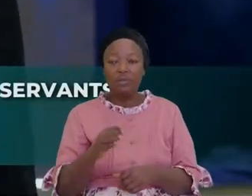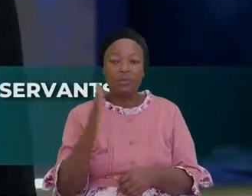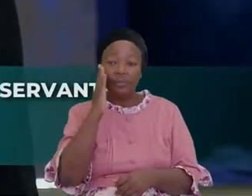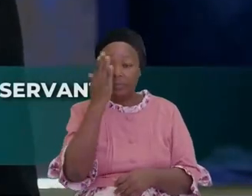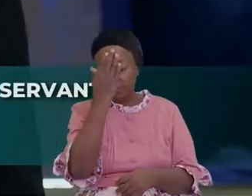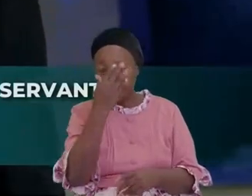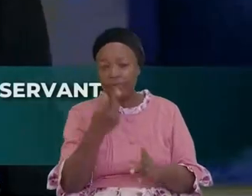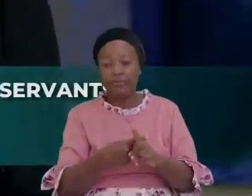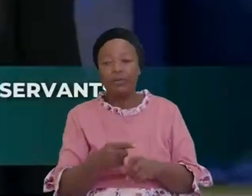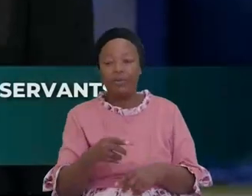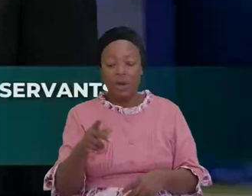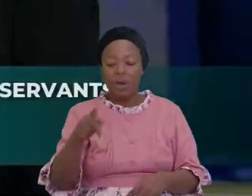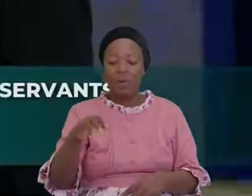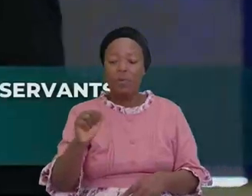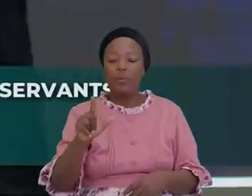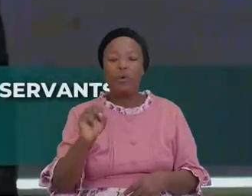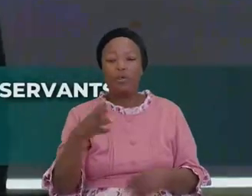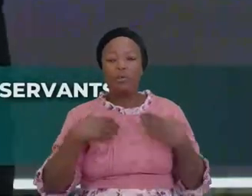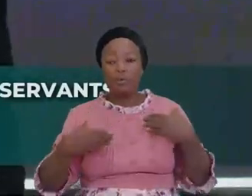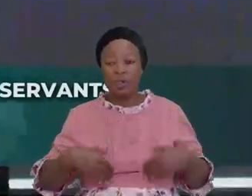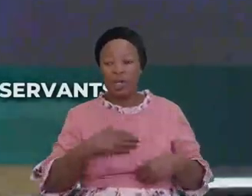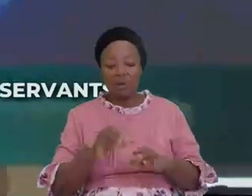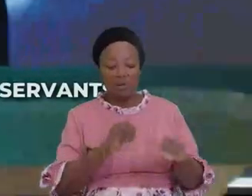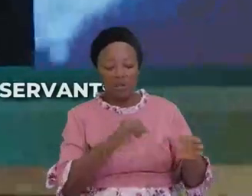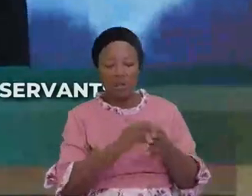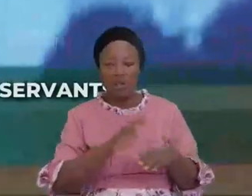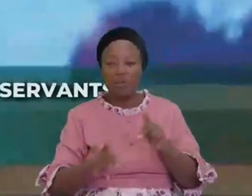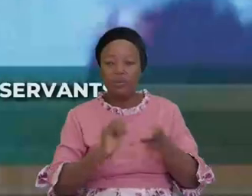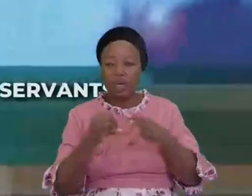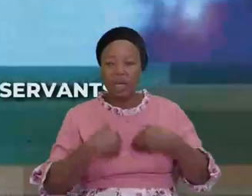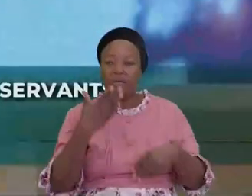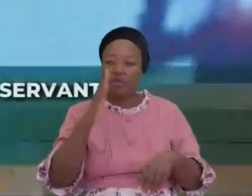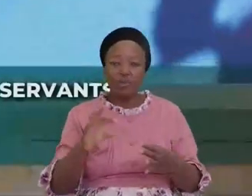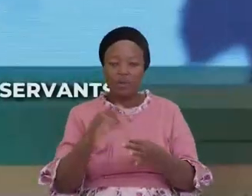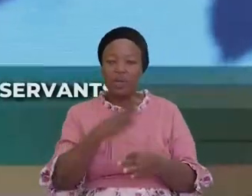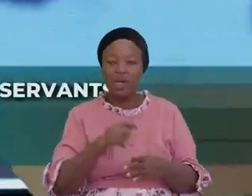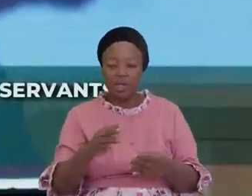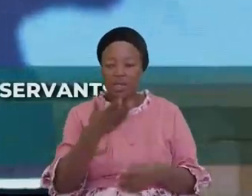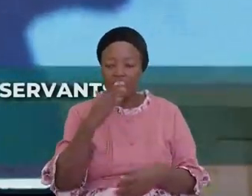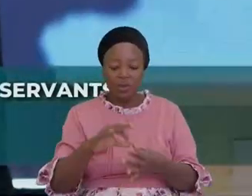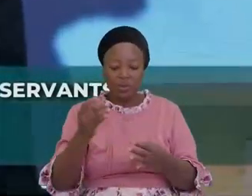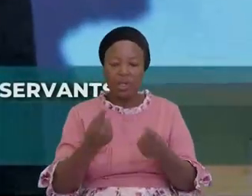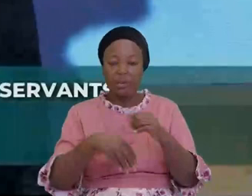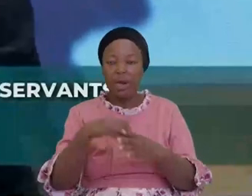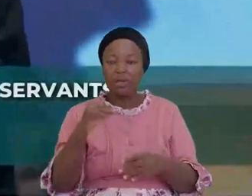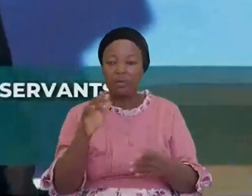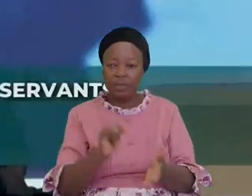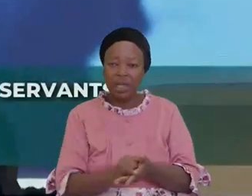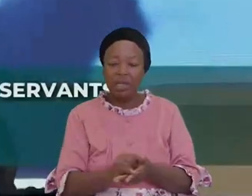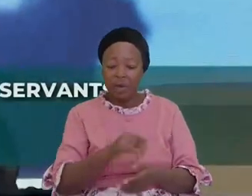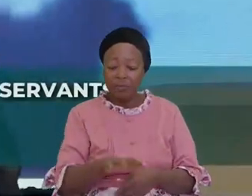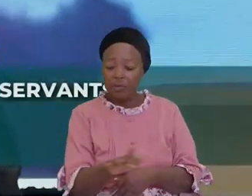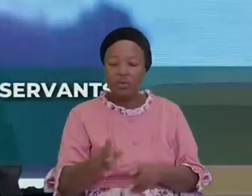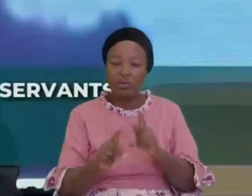Et quand ils ont pris le mouchoir, ils ont touché le corps de Paul et l'ont imposé à ceux